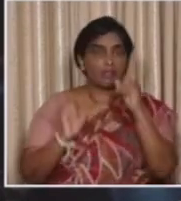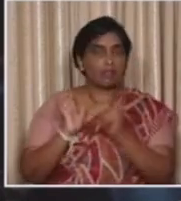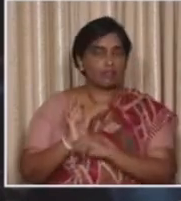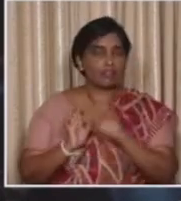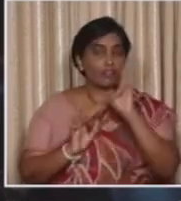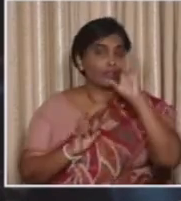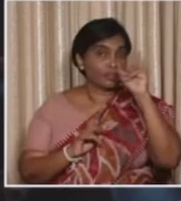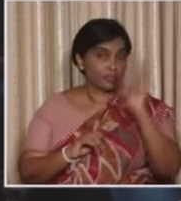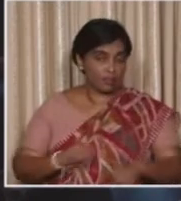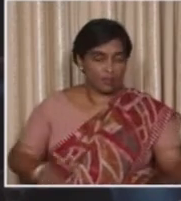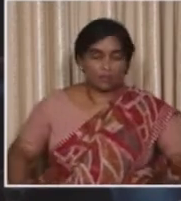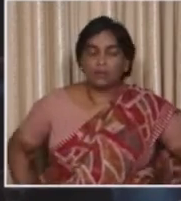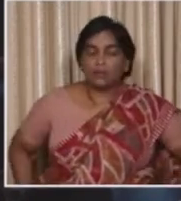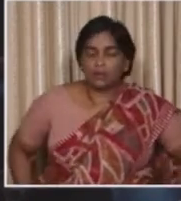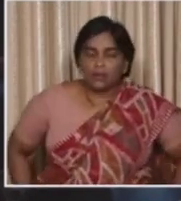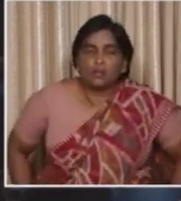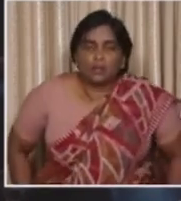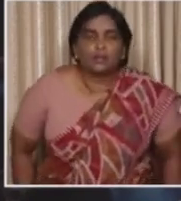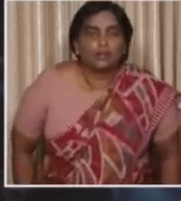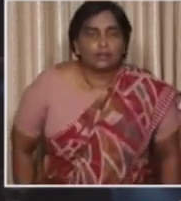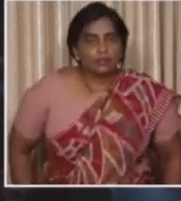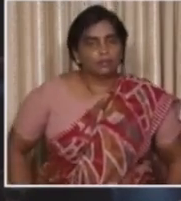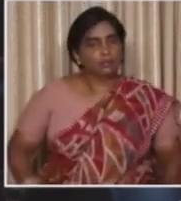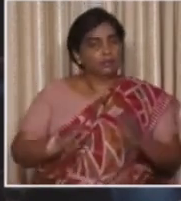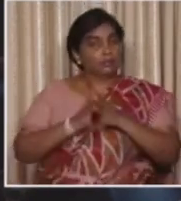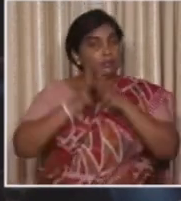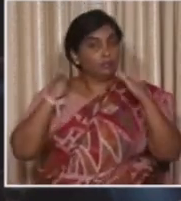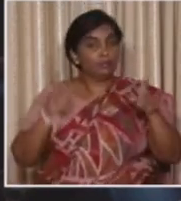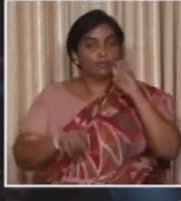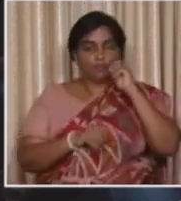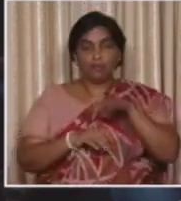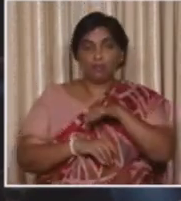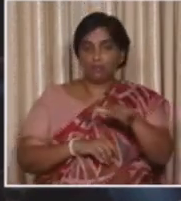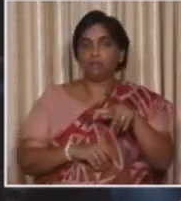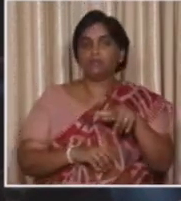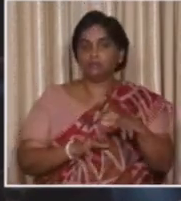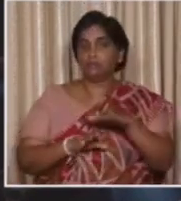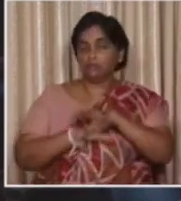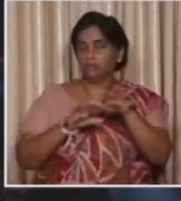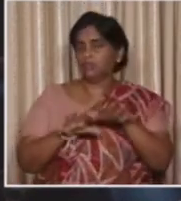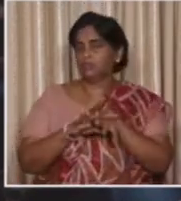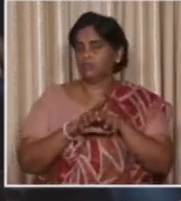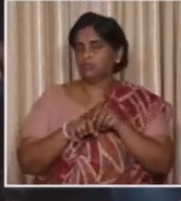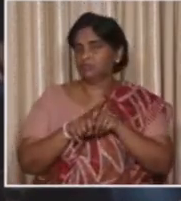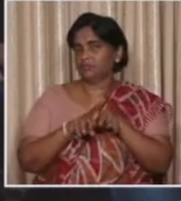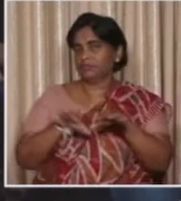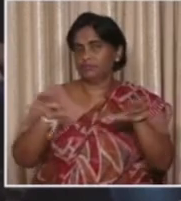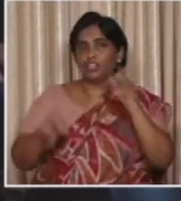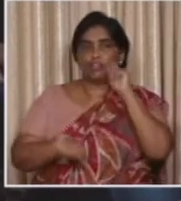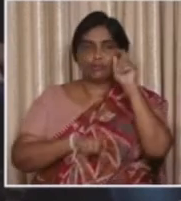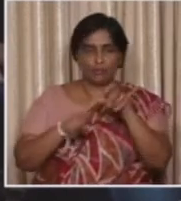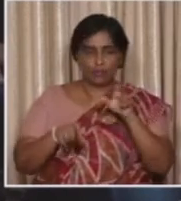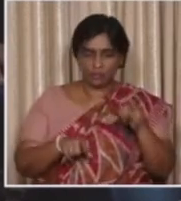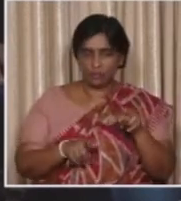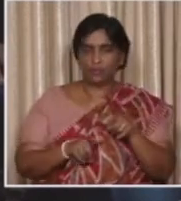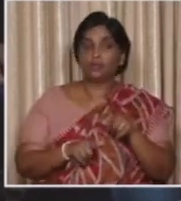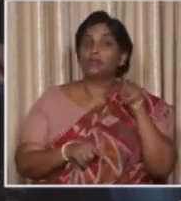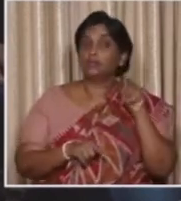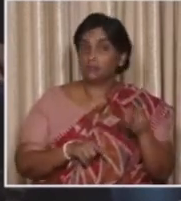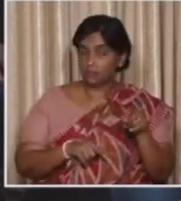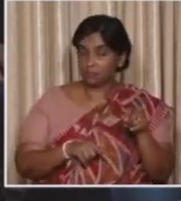225,000 කියන්නේ විශාල ජනගහනයක්. සහ භූමිය ගත්තොත් විශාල වපසරියක් පුරාවට ජීවත් වෙන ජනගහනයක් ඉන්නේ.